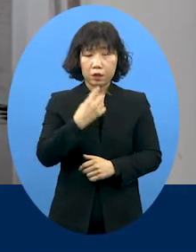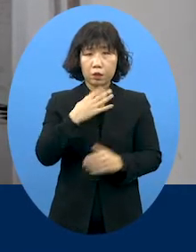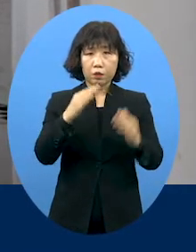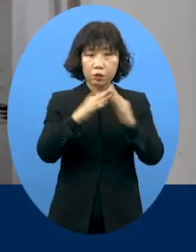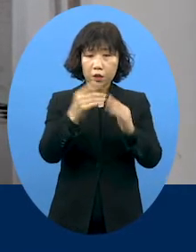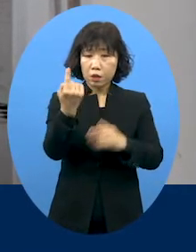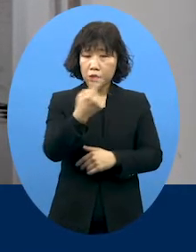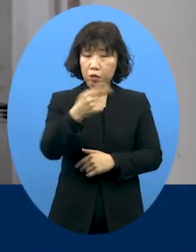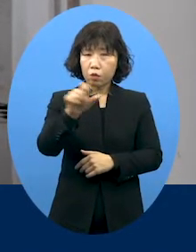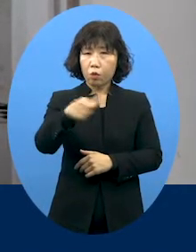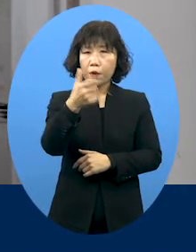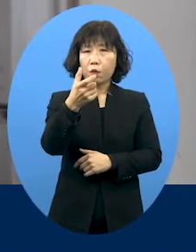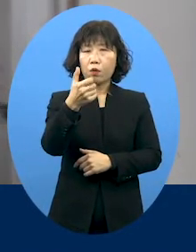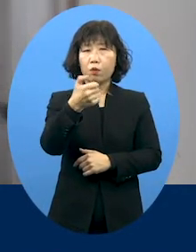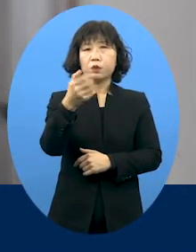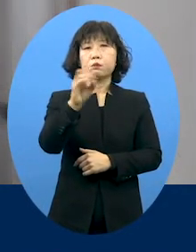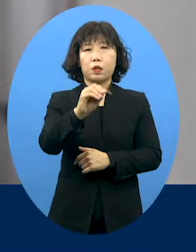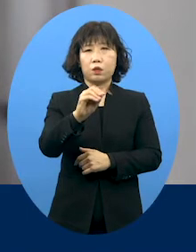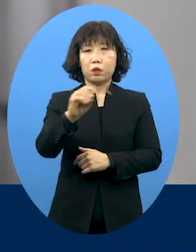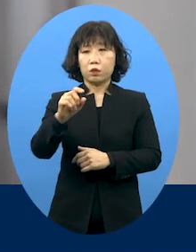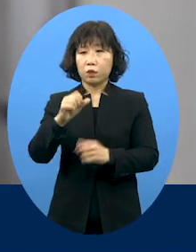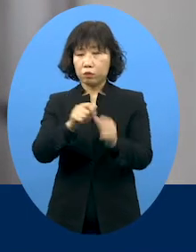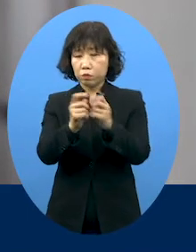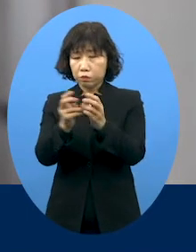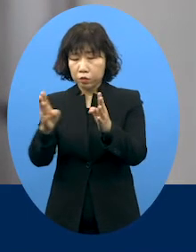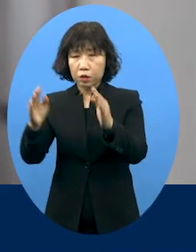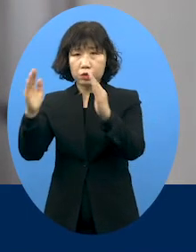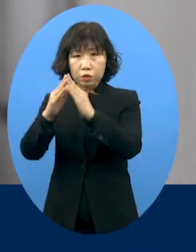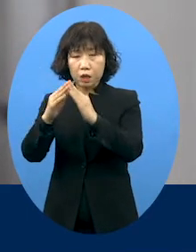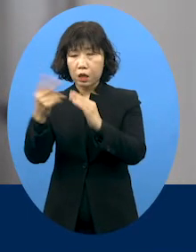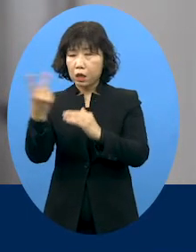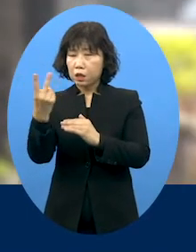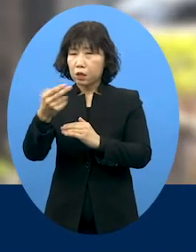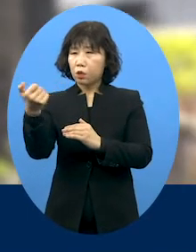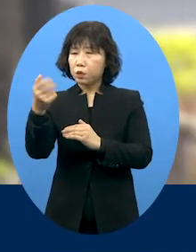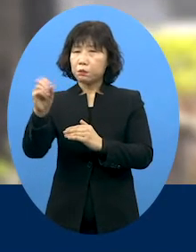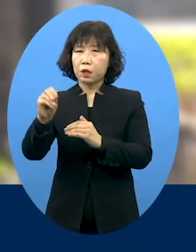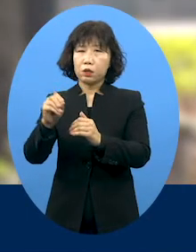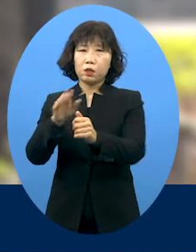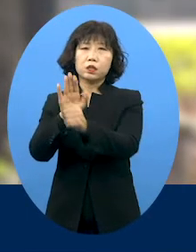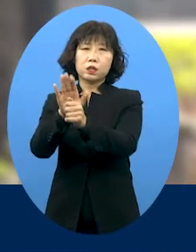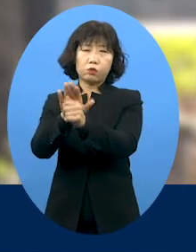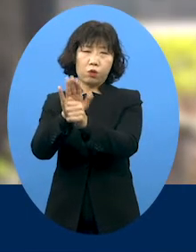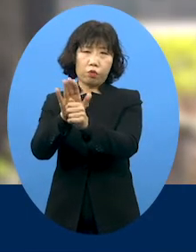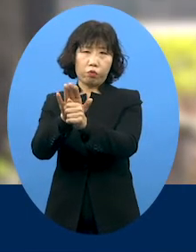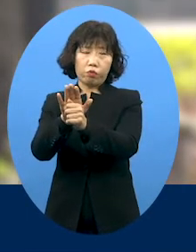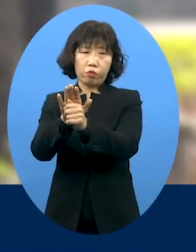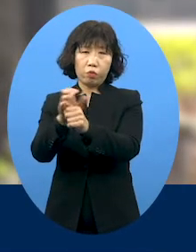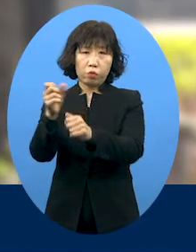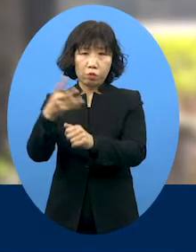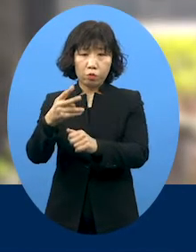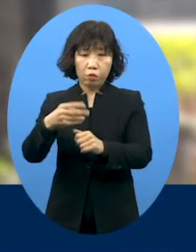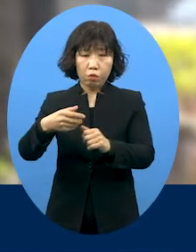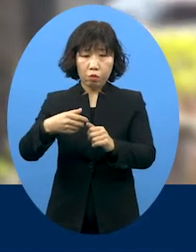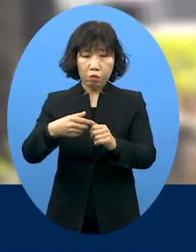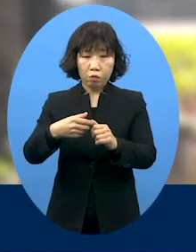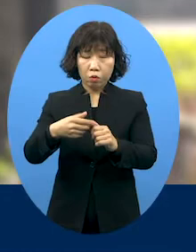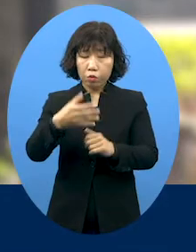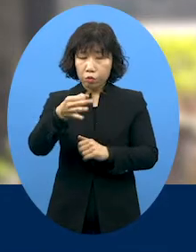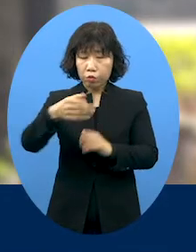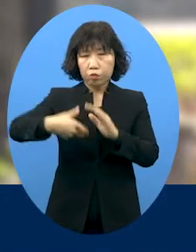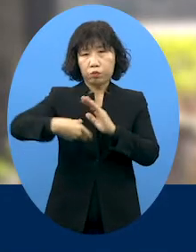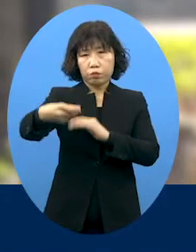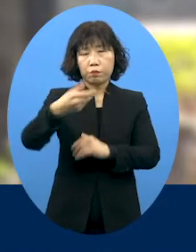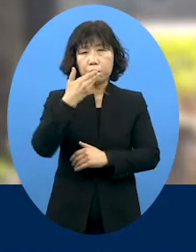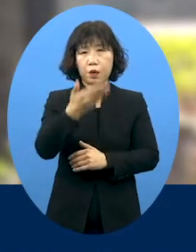1,550만원 공동주택의 공용부분 에 최대 2천 50만 원의 보조금을 지원하며 공사비용 에 대한 융자 도